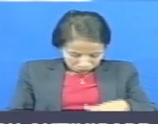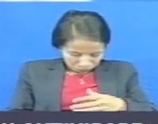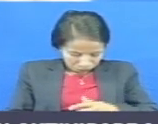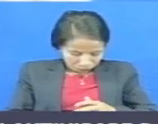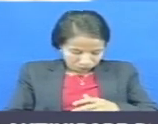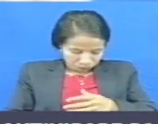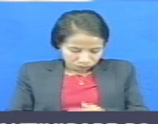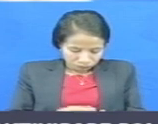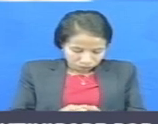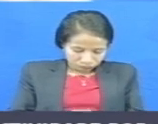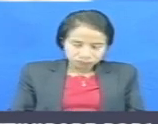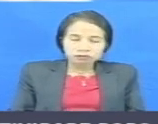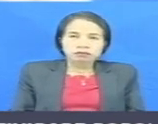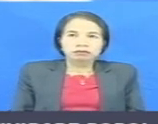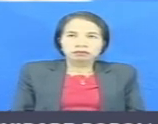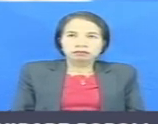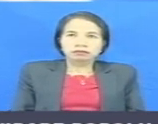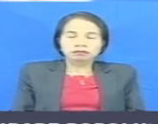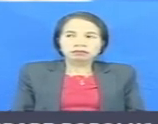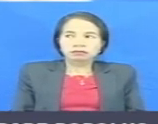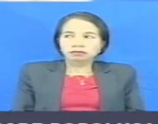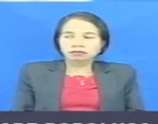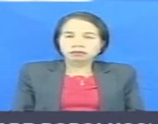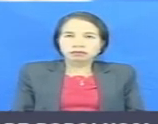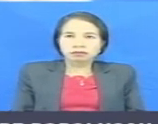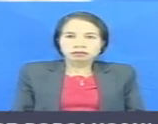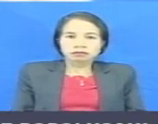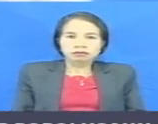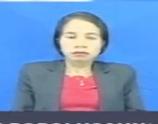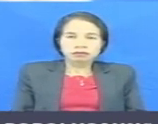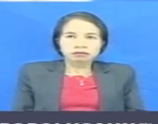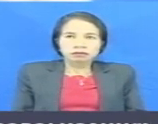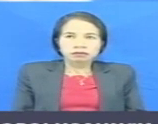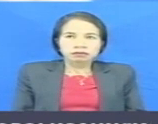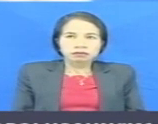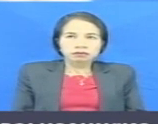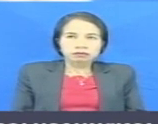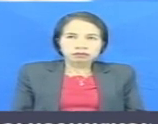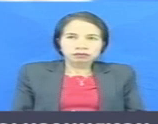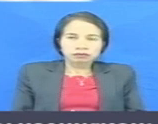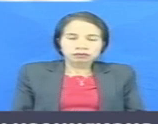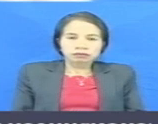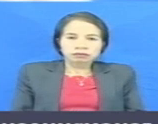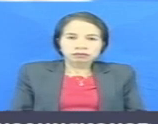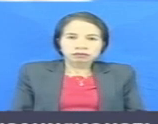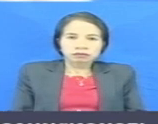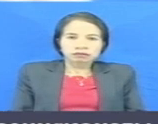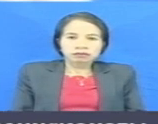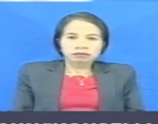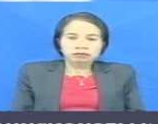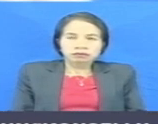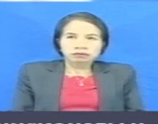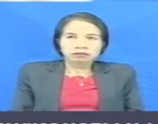York, aban ho kondisau tempo kalohan taka. Honya temperatura menos 3 até 4 graus Celsius. Ia Sitemos aban